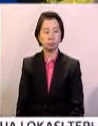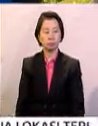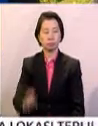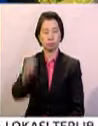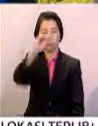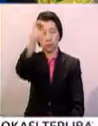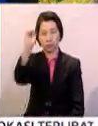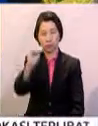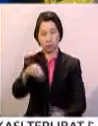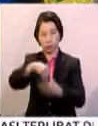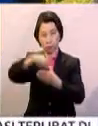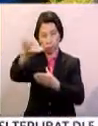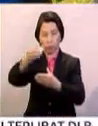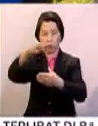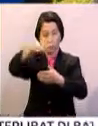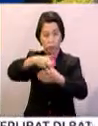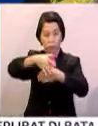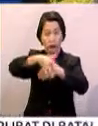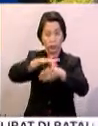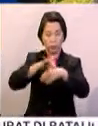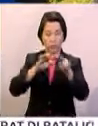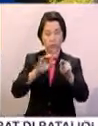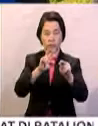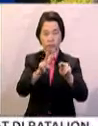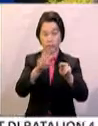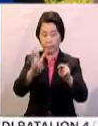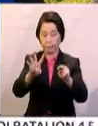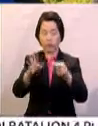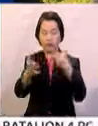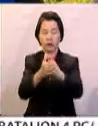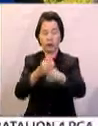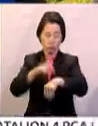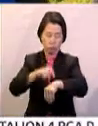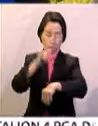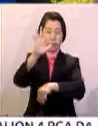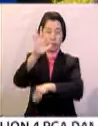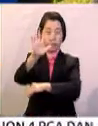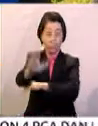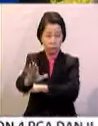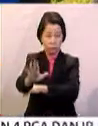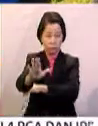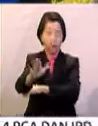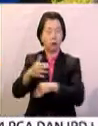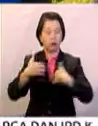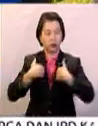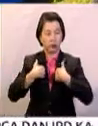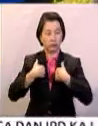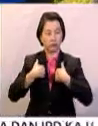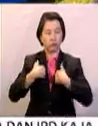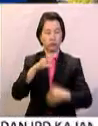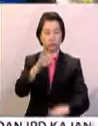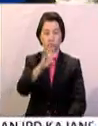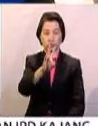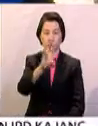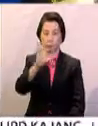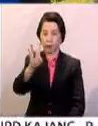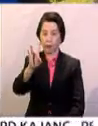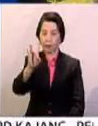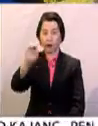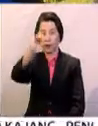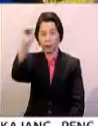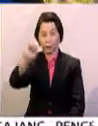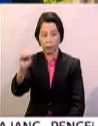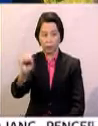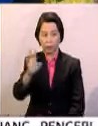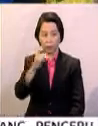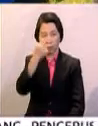Peratusan keluar mengundi awal bagi pilihan raya kecil N24 Semenyih sehingga jam 5 petang sebentar tadi adalah sebanyak 78%, dan